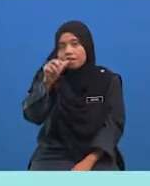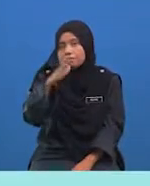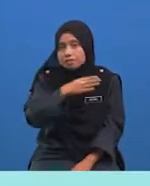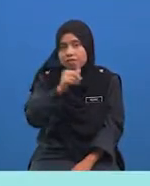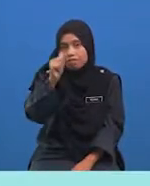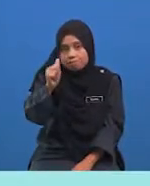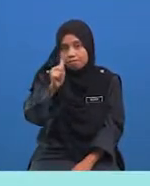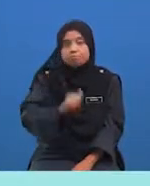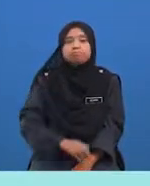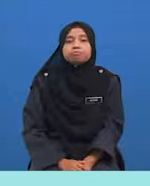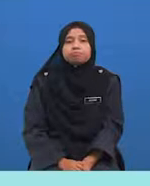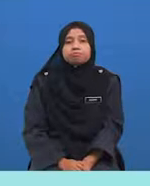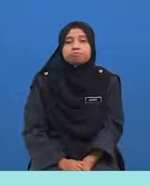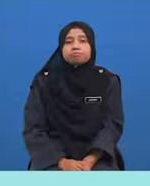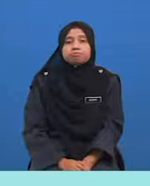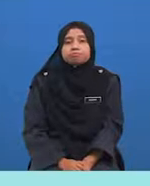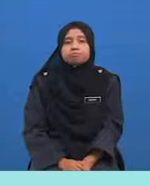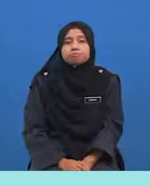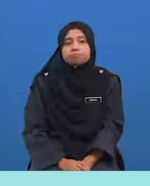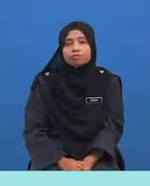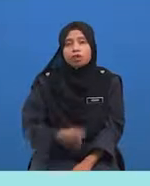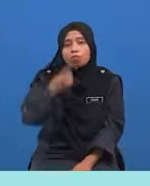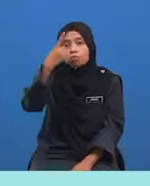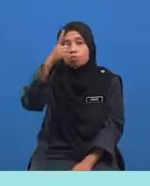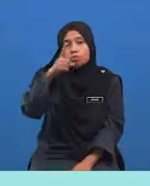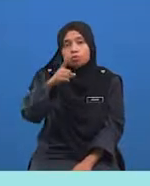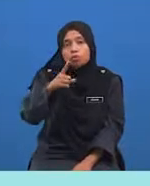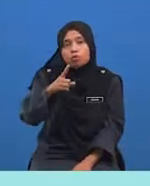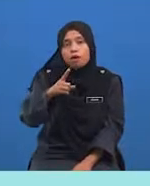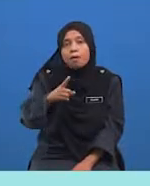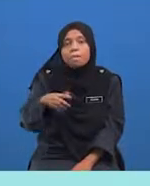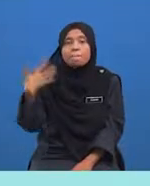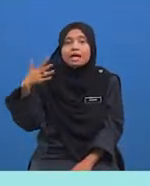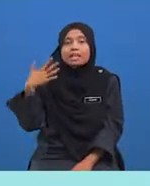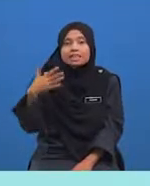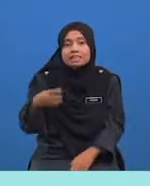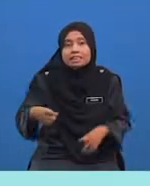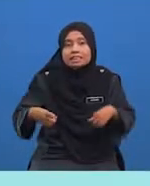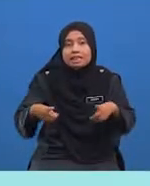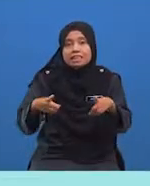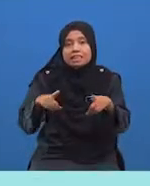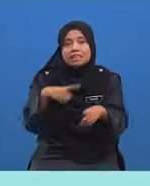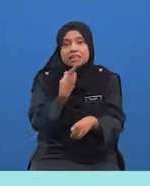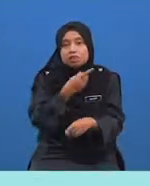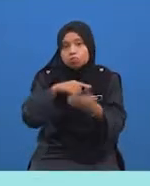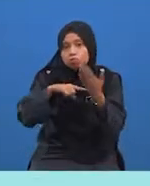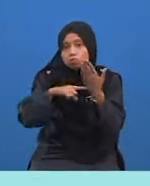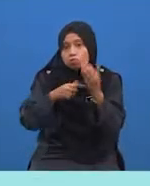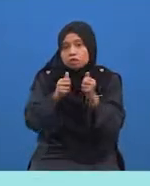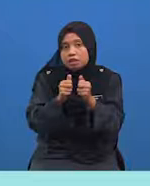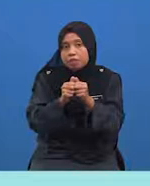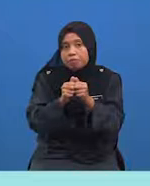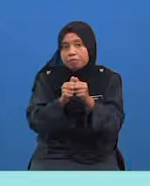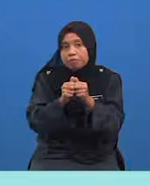dari perkataan Laurentia. Bagi akronim untuk zon panas sederhana, kita